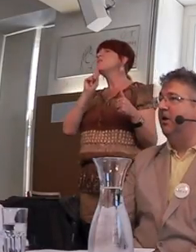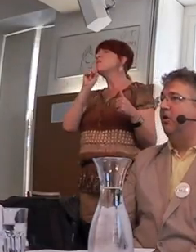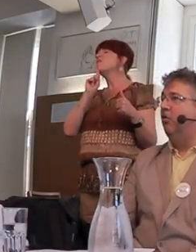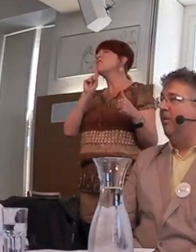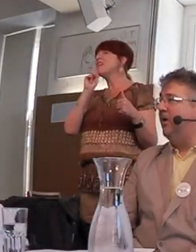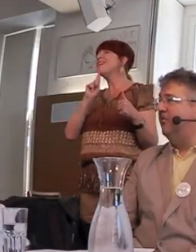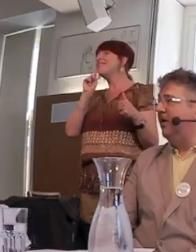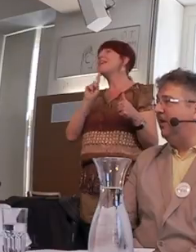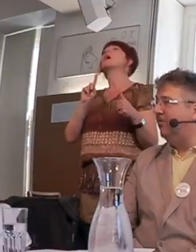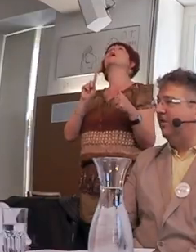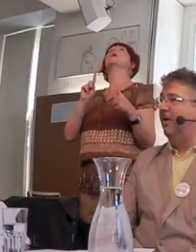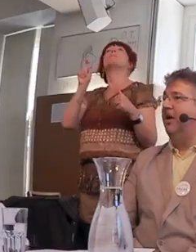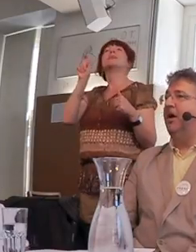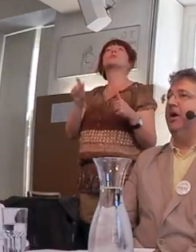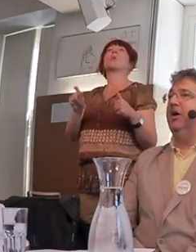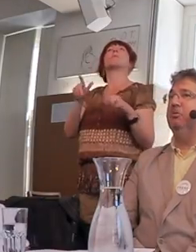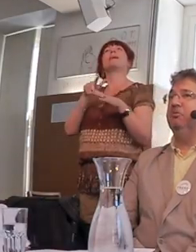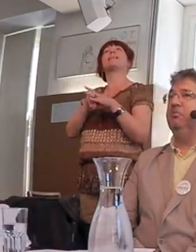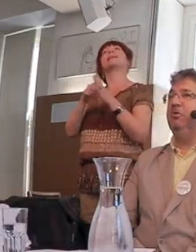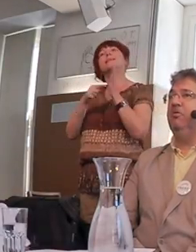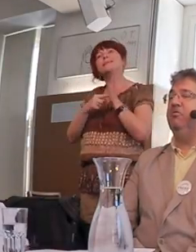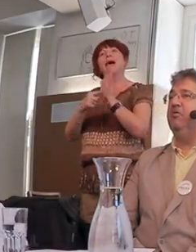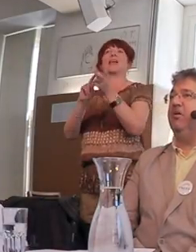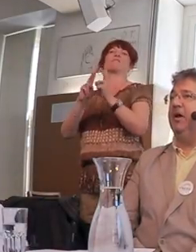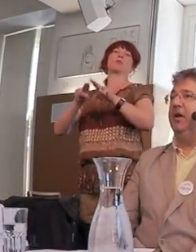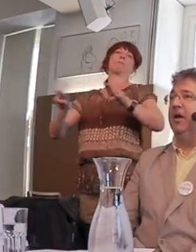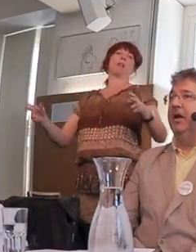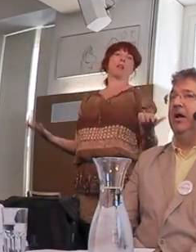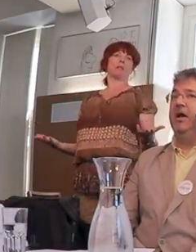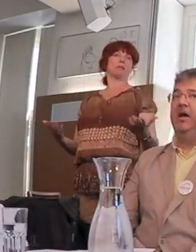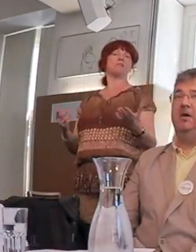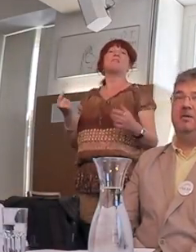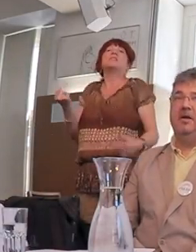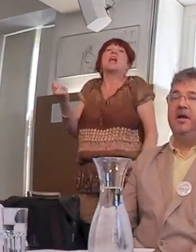wenig Normalität, ich möchte es fast sagen,